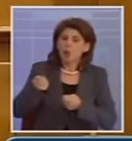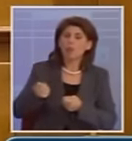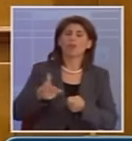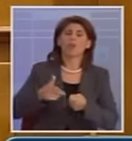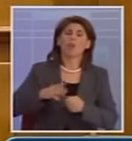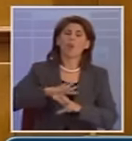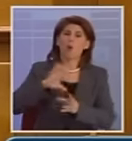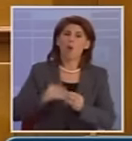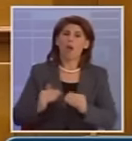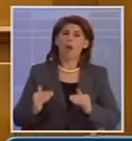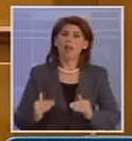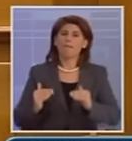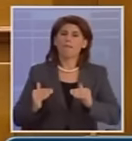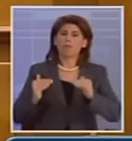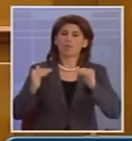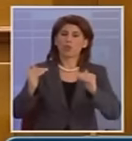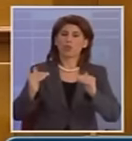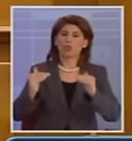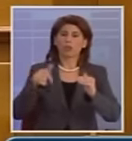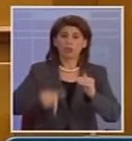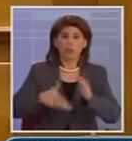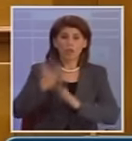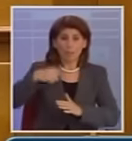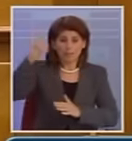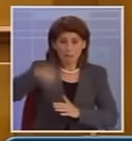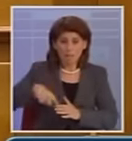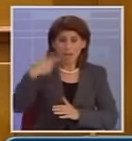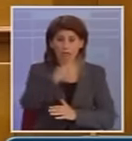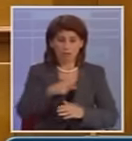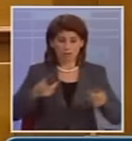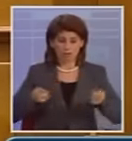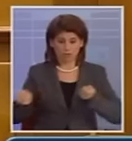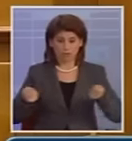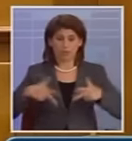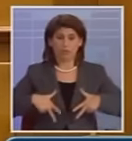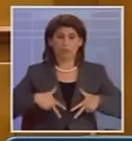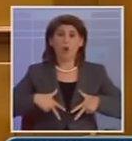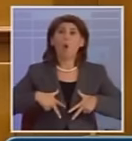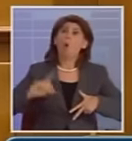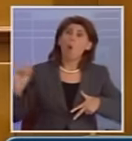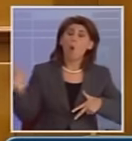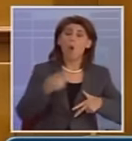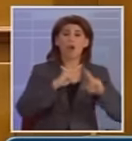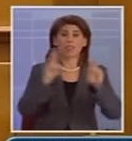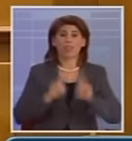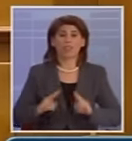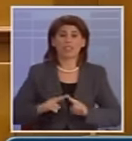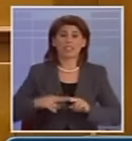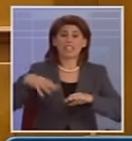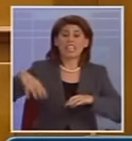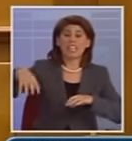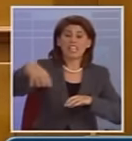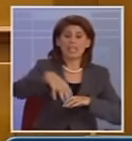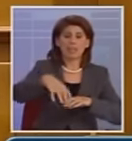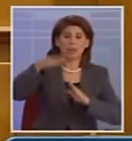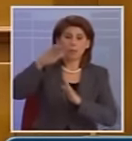συνεχώς αναβαθμιζόταν. Τώρα σε 15 μέρες της δικής σας διακυβέρνησης όλοι οι διεθνείς οίκοι υποβαθμίζουν τη χώρα μας